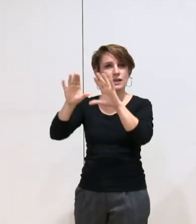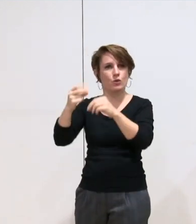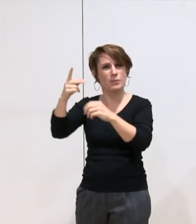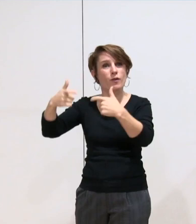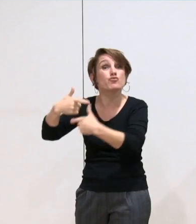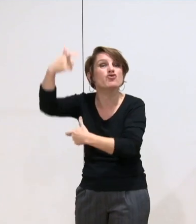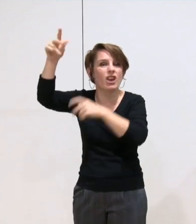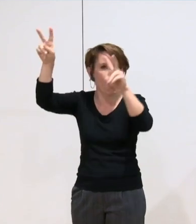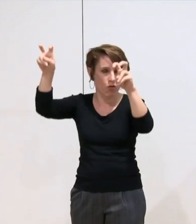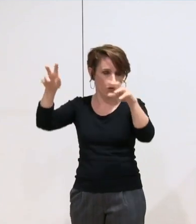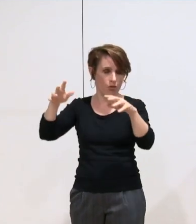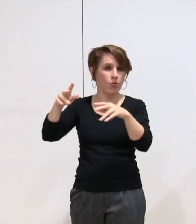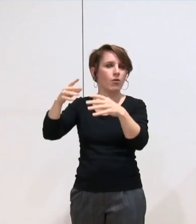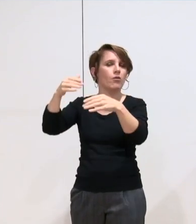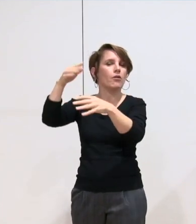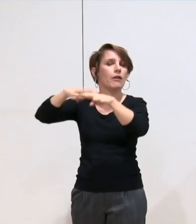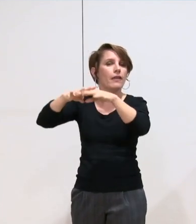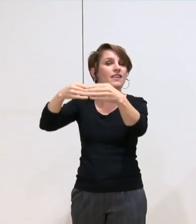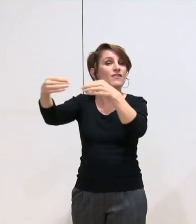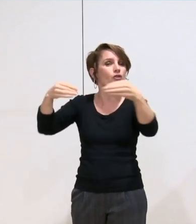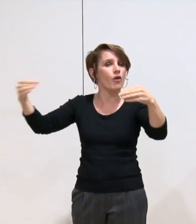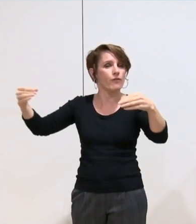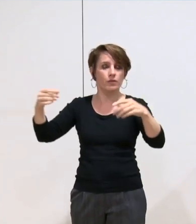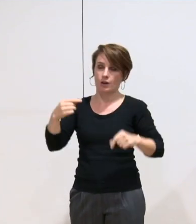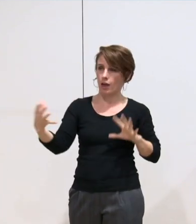Géants à la Villeneuve. Qui ne